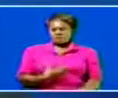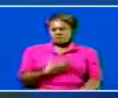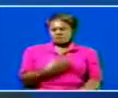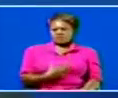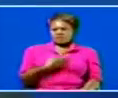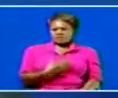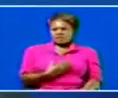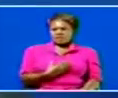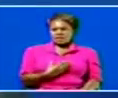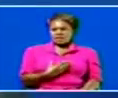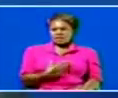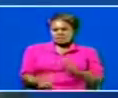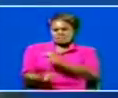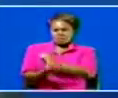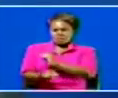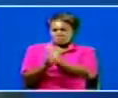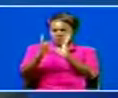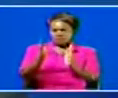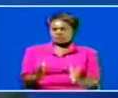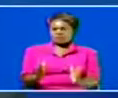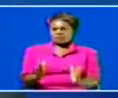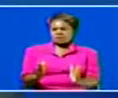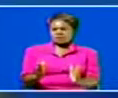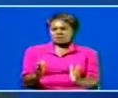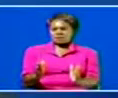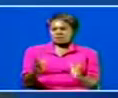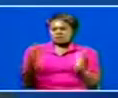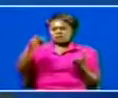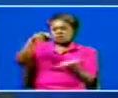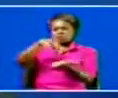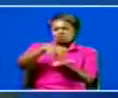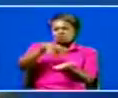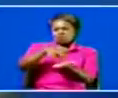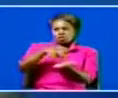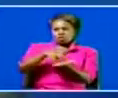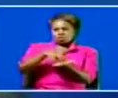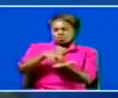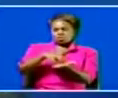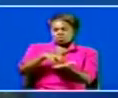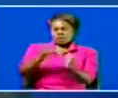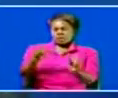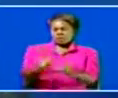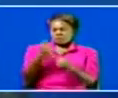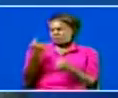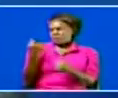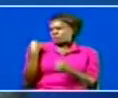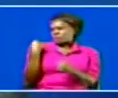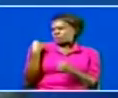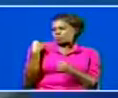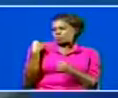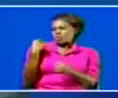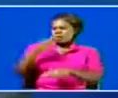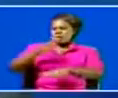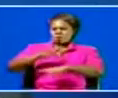ambaye tutakuwa anatupa ushauri na saha kuhusiana na visa ambavyo tumeweza kuvipata katika siku za hivi karibuni kuhusiana na